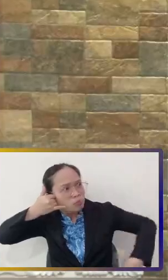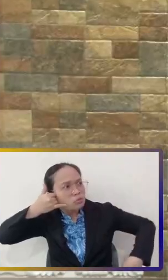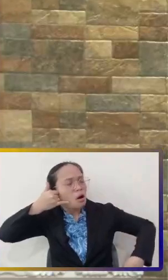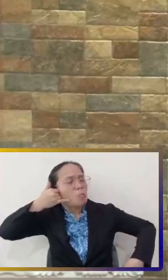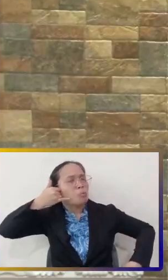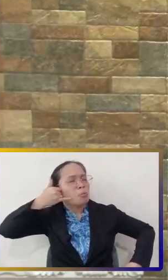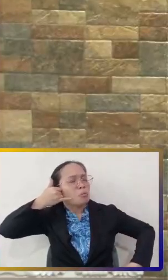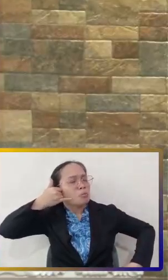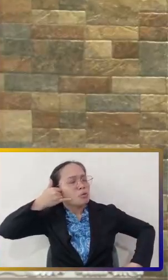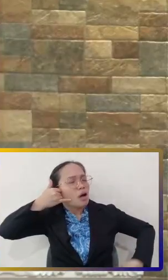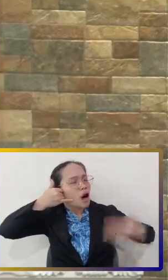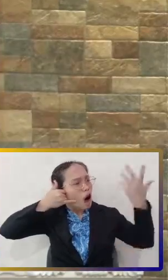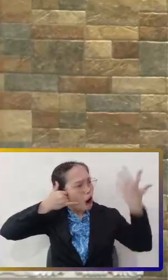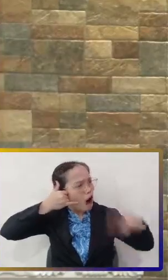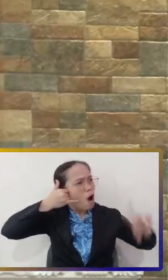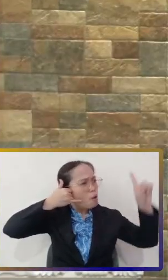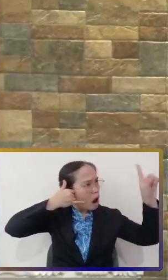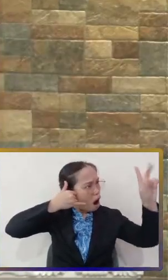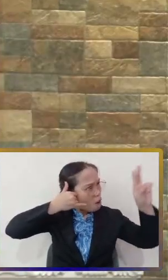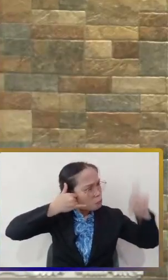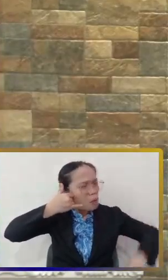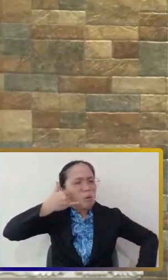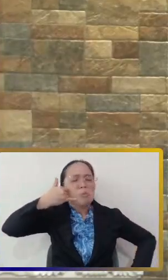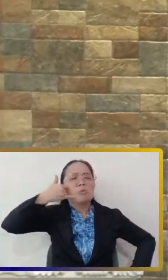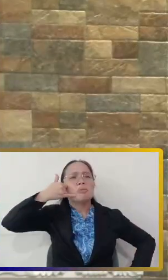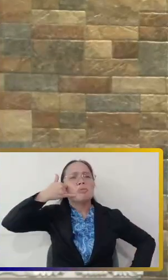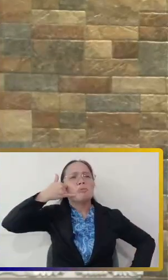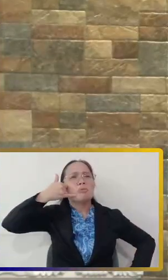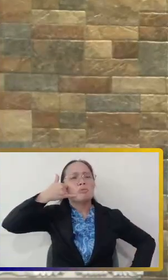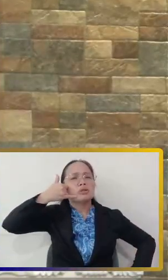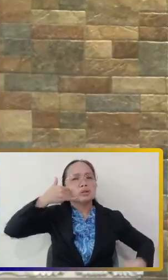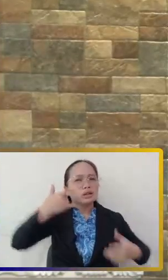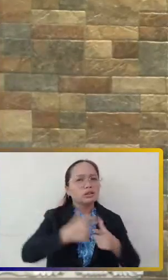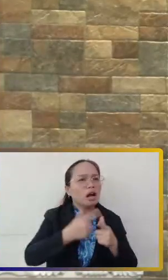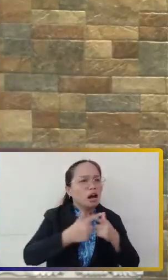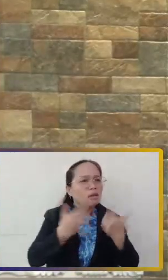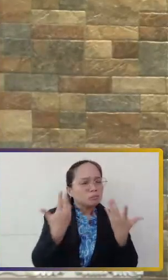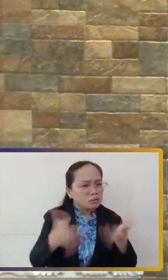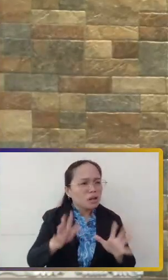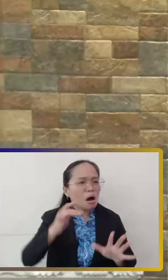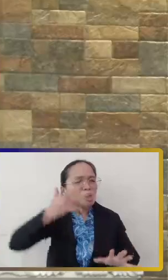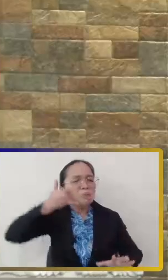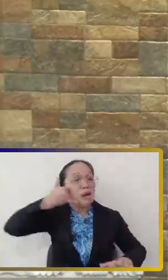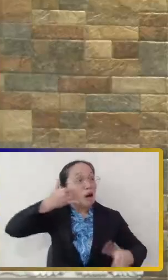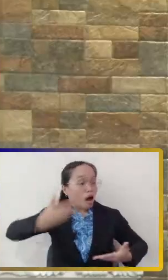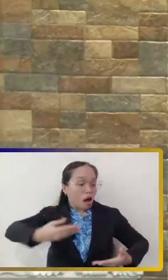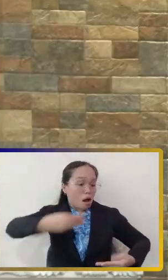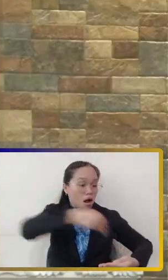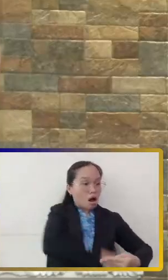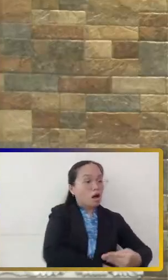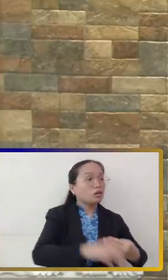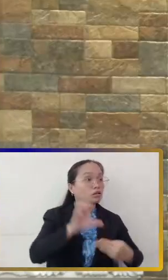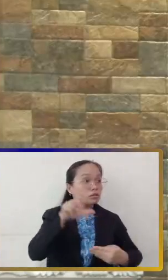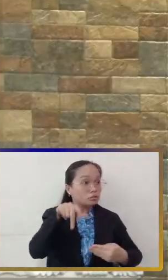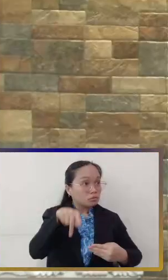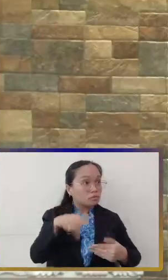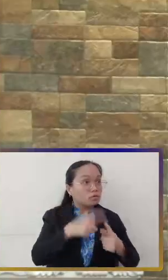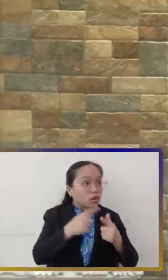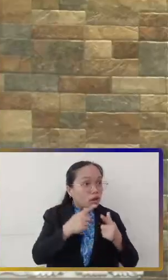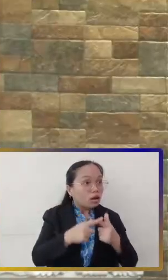At pagkatapos ng 1 hour, pagkatapos sa mahigit na isang oras, pinasok yung cellphone sa bag niya at umalis na.